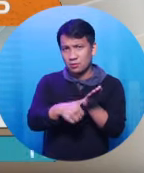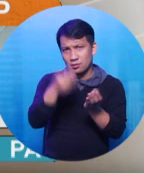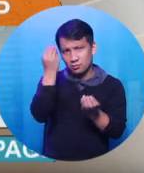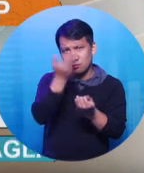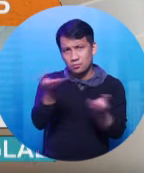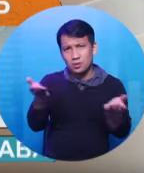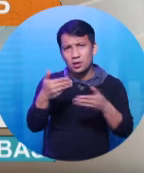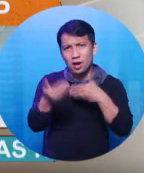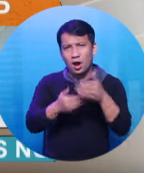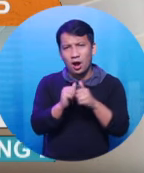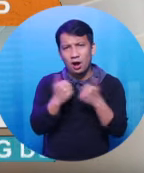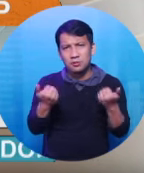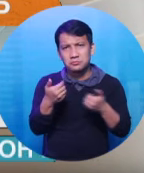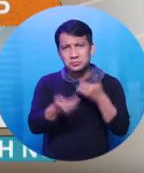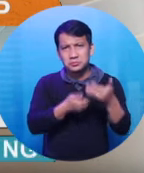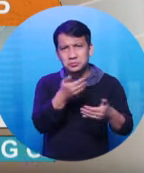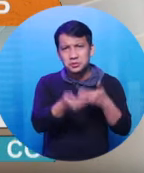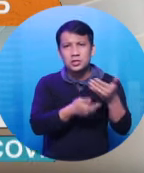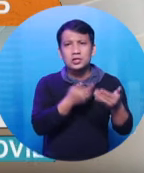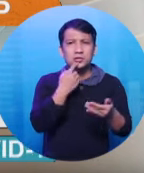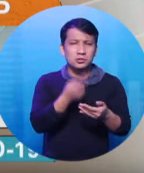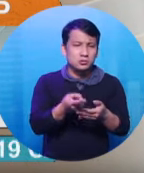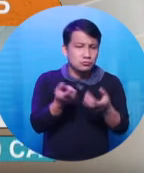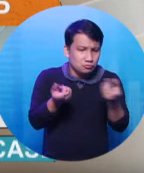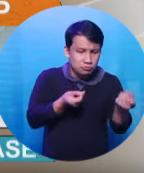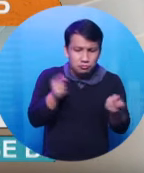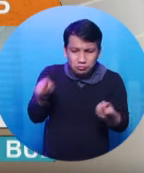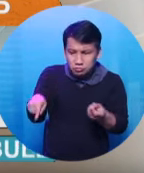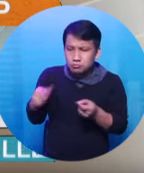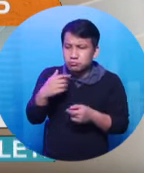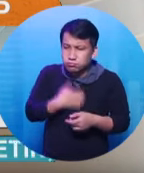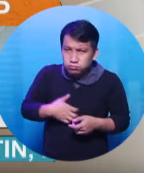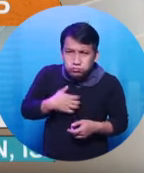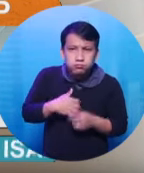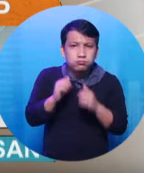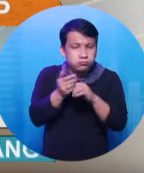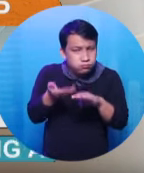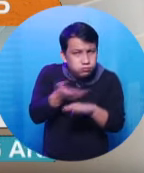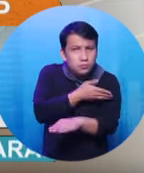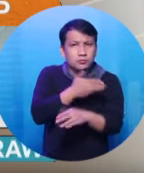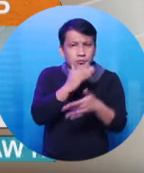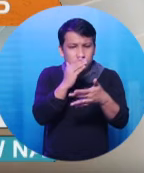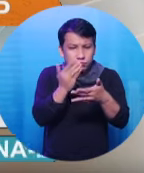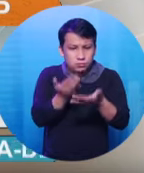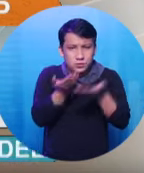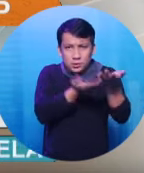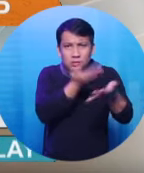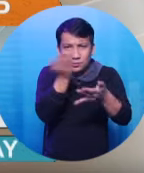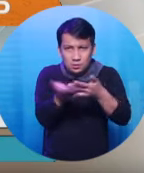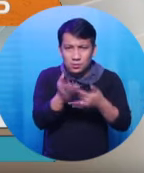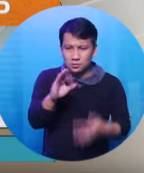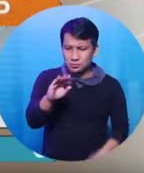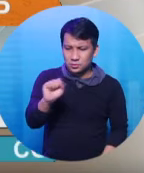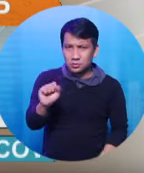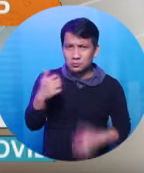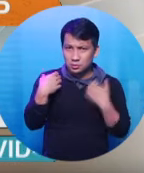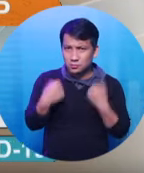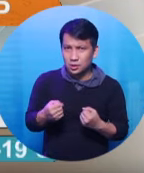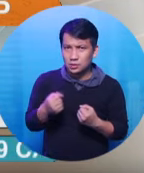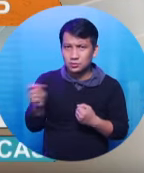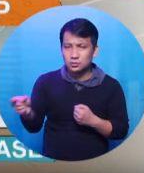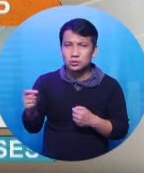niyo po din rough yung pong kanyang complaint na bago niyo po isubmit sa piskalya para siguraduhin po namin na malakas po yung